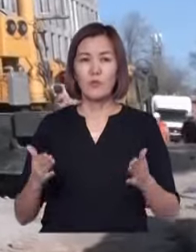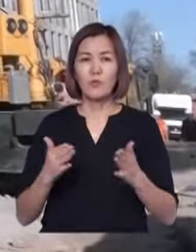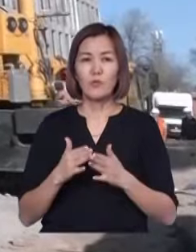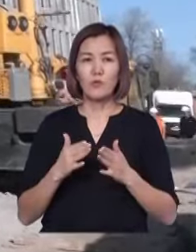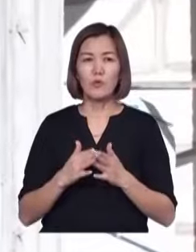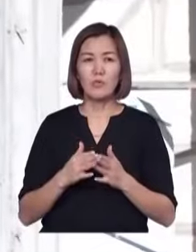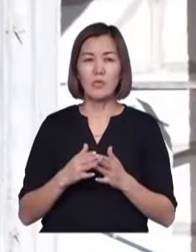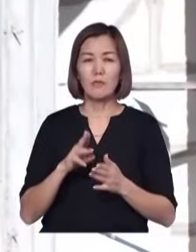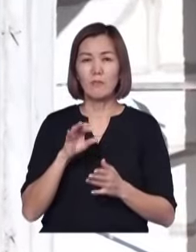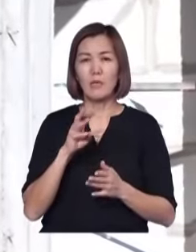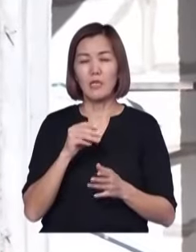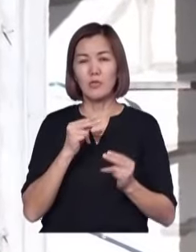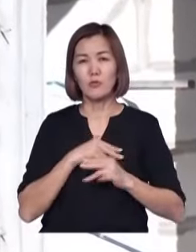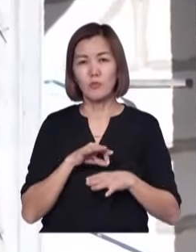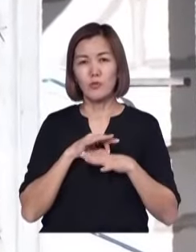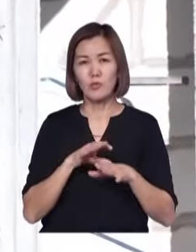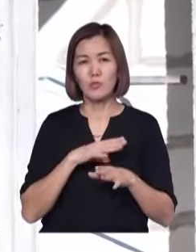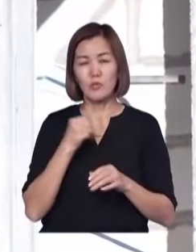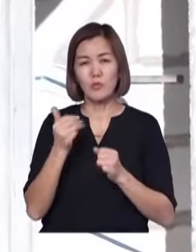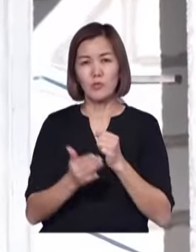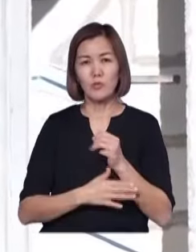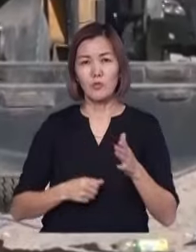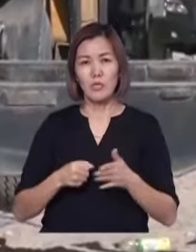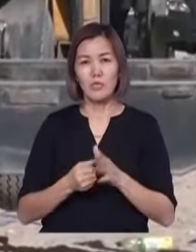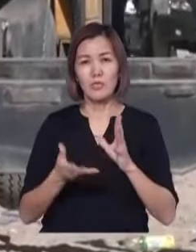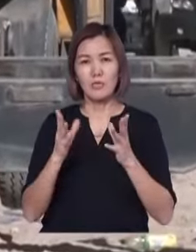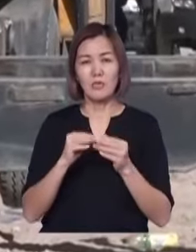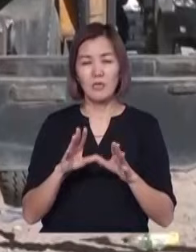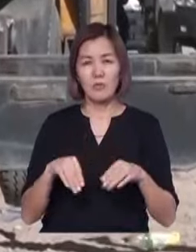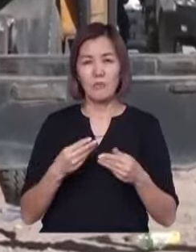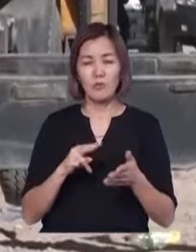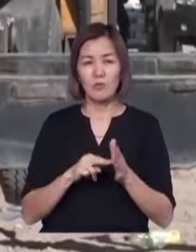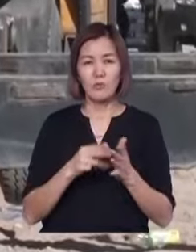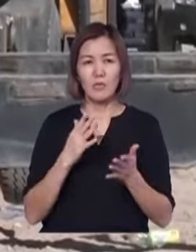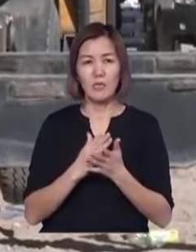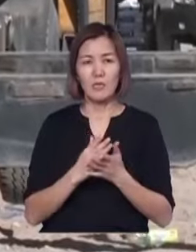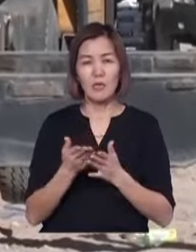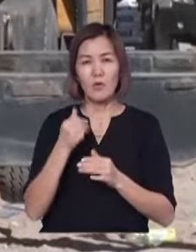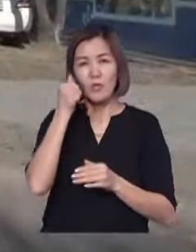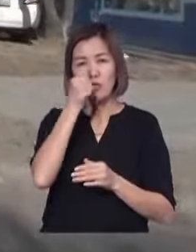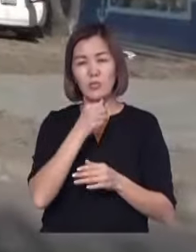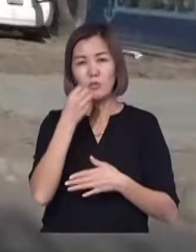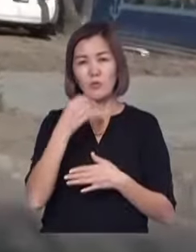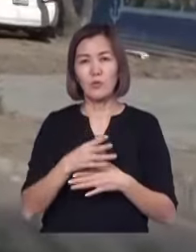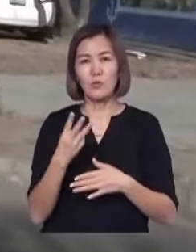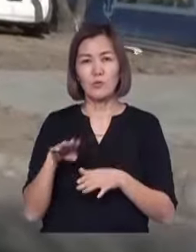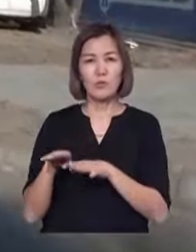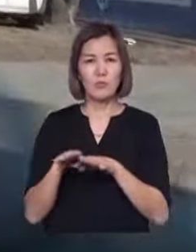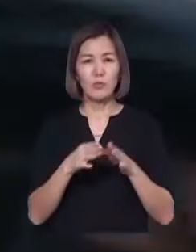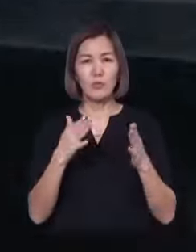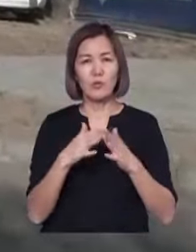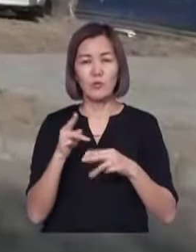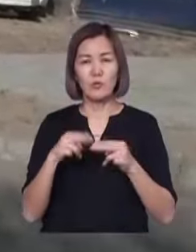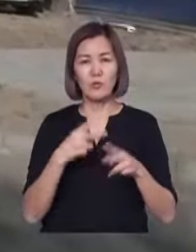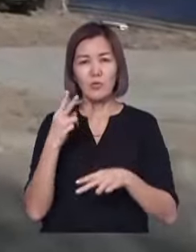қазір монолитті жұмыстар жүргізіліп жатыр. Жыл соңына дейін қолданысқа беру жоспарланған. Айта кетейік, өткен жылы өңір орталығында 3 бірдей тұрғын үй кешенінің